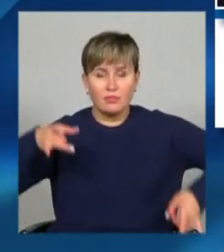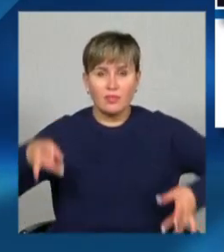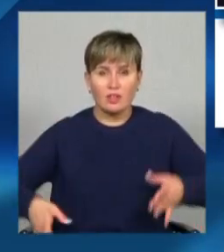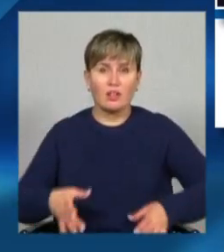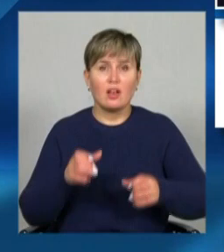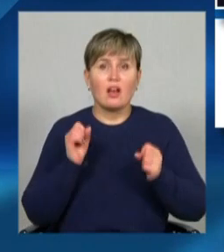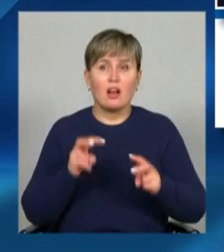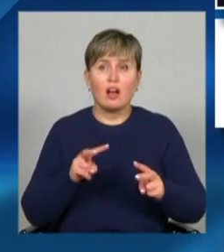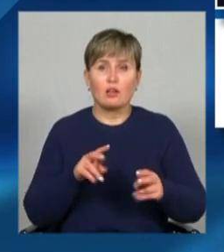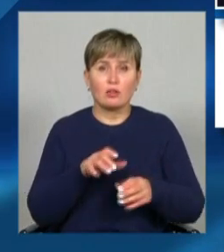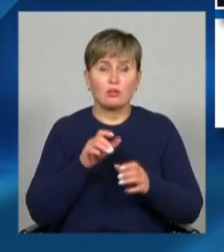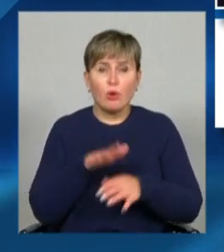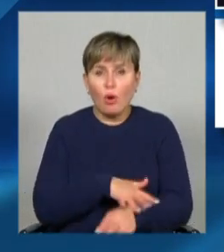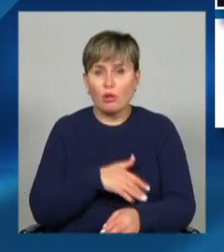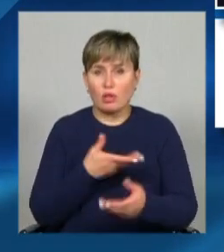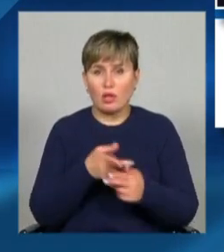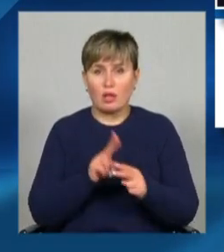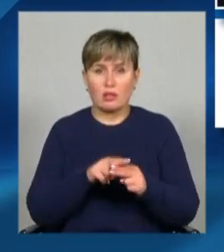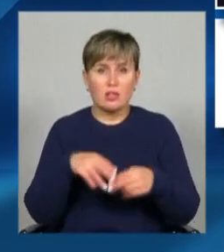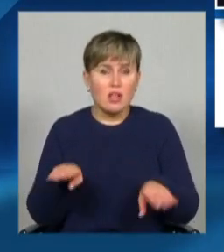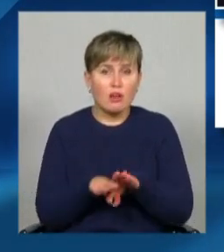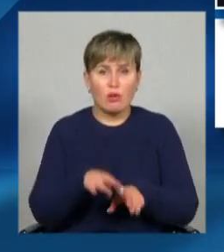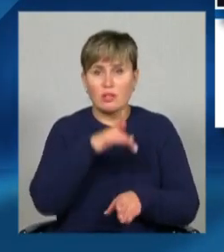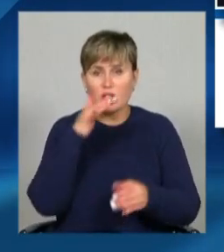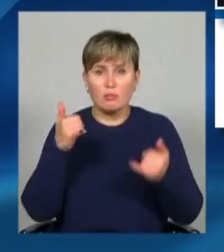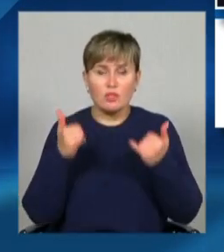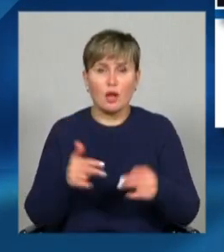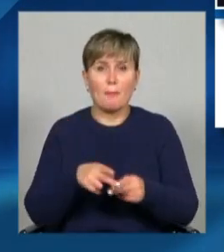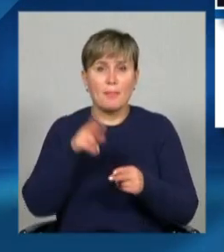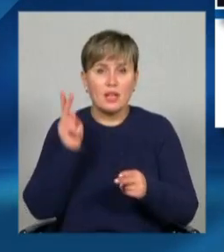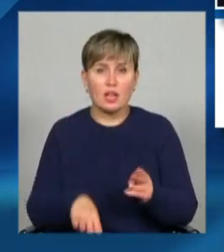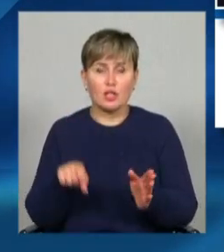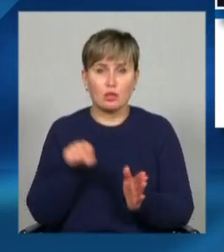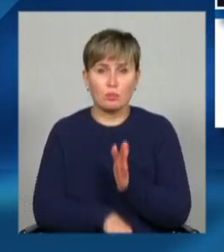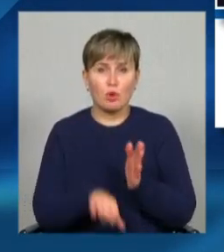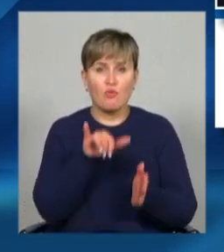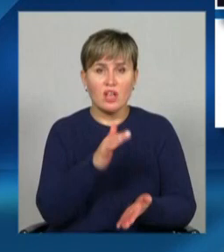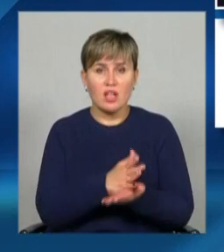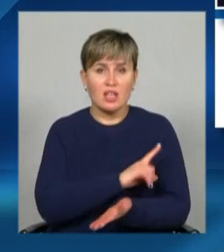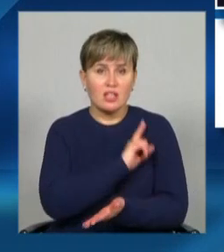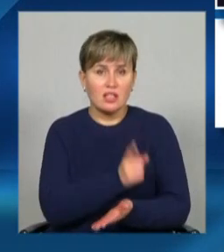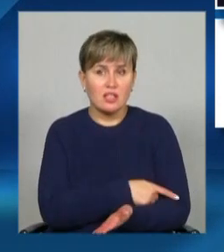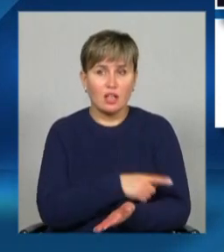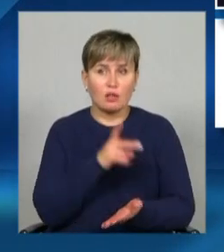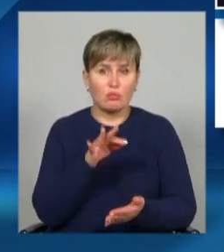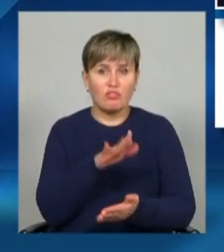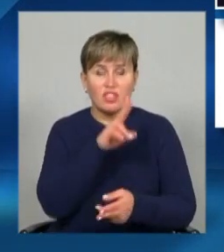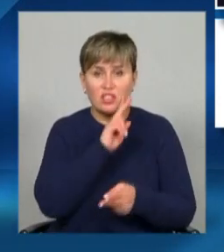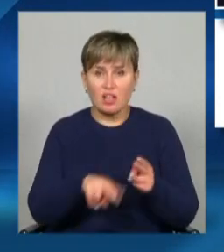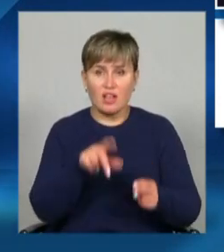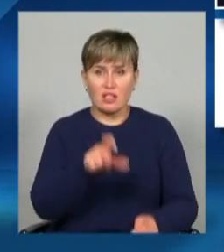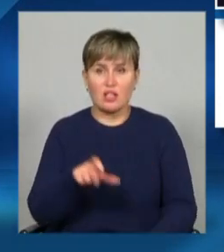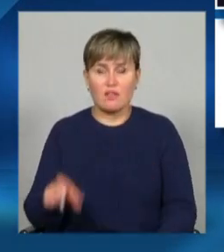долго мир будет терпеть террор? Закройте небо прямо сейчас. Прекратите убийство. У вас есть сила, но кажется, вы теряете